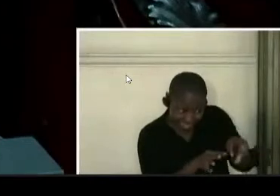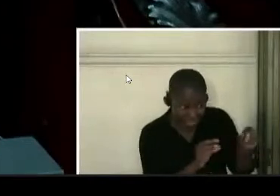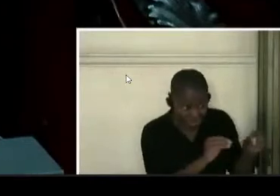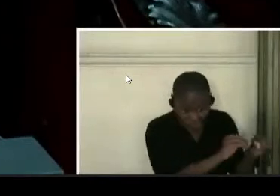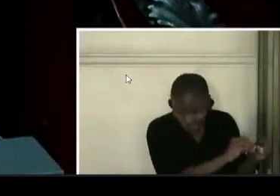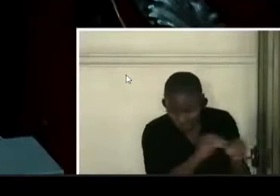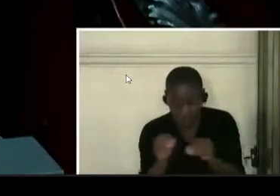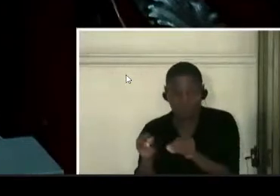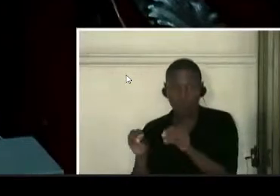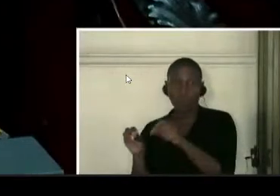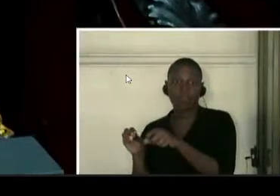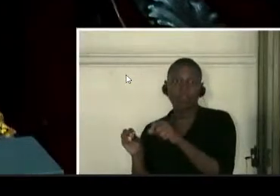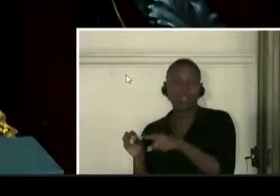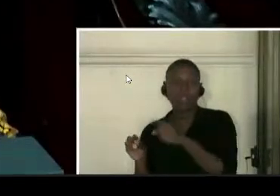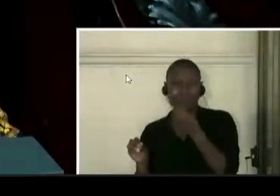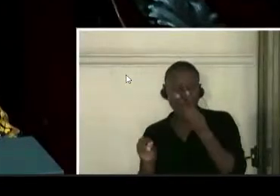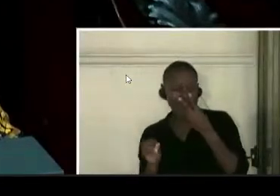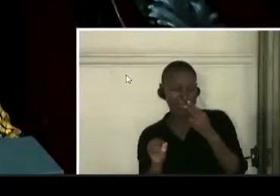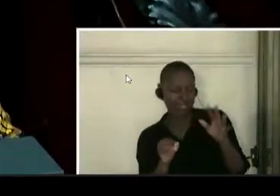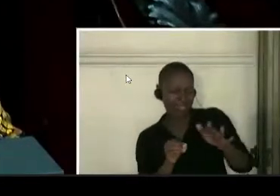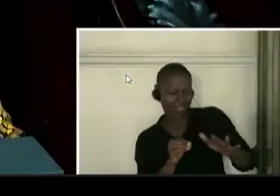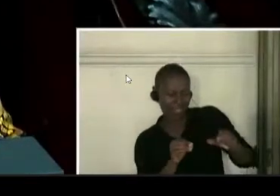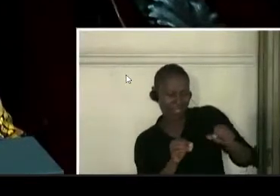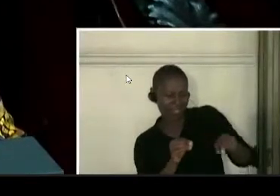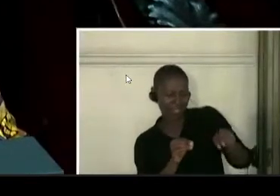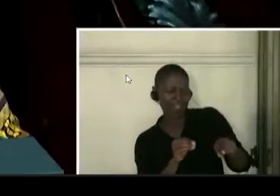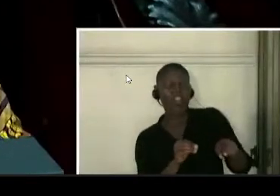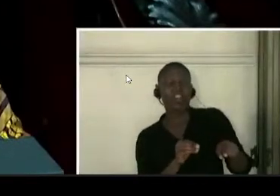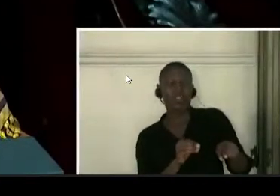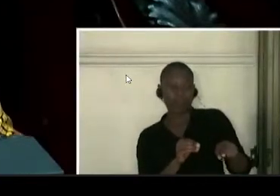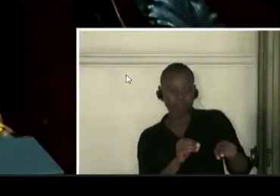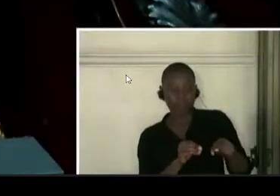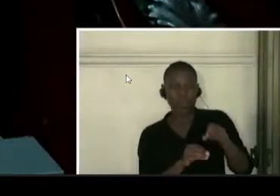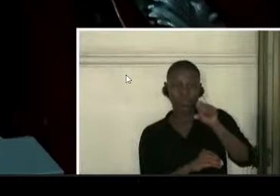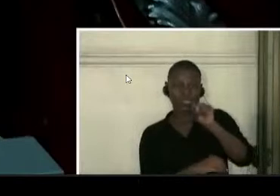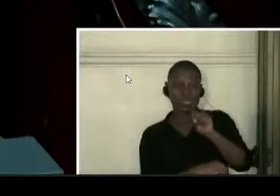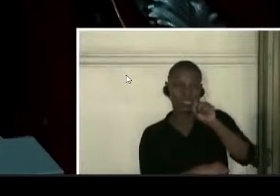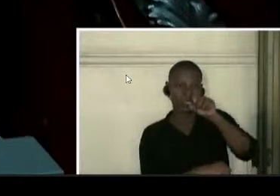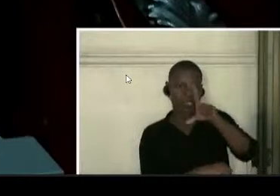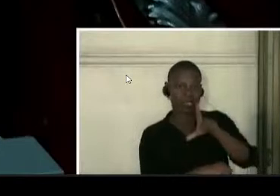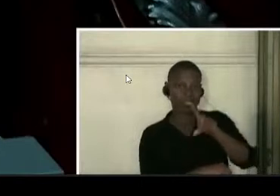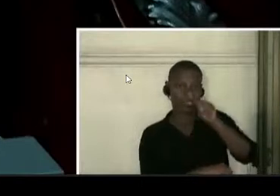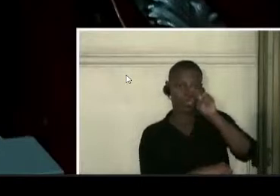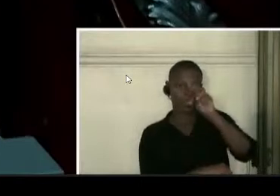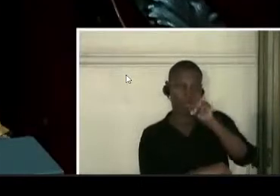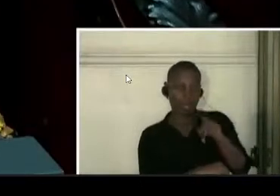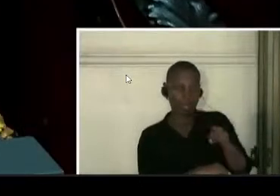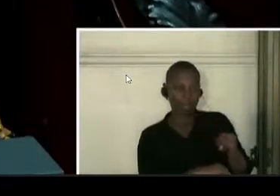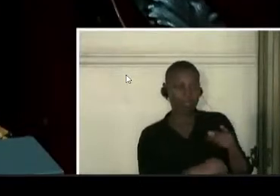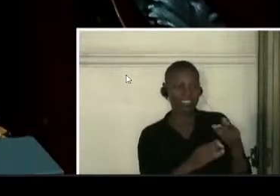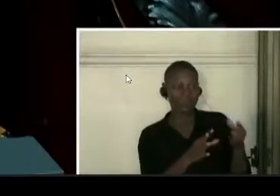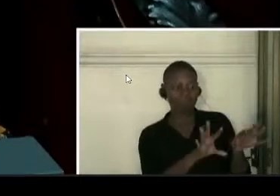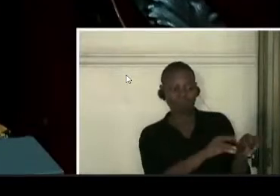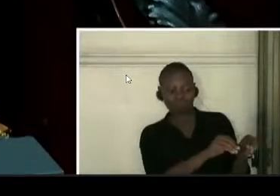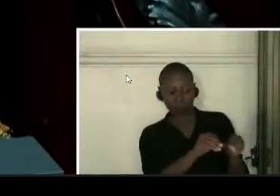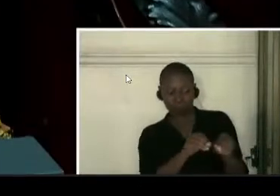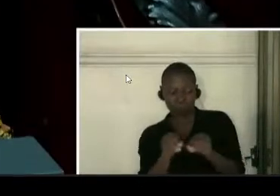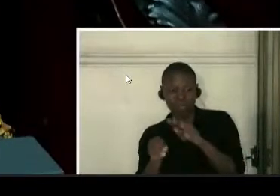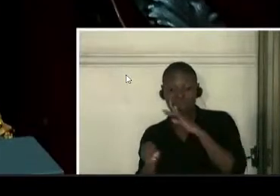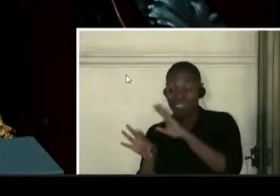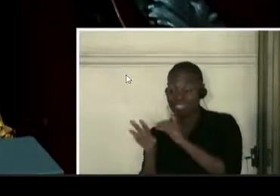ezingabafanele, lokho sikubiza nge-slum clearance. Umnyango wazibophezeleka ukuthi uzokwakhela abantu